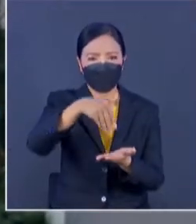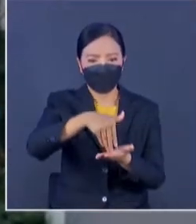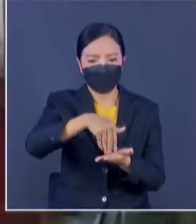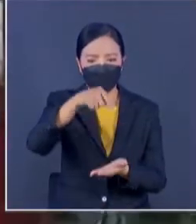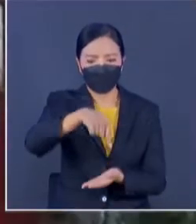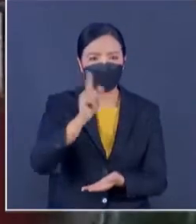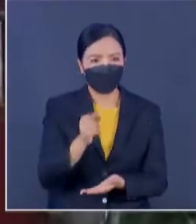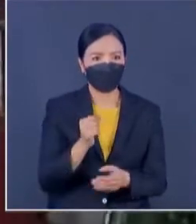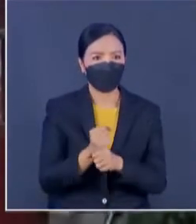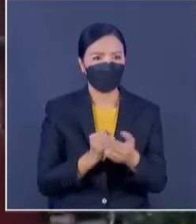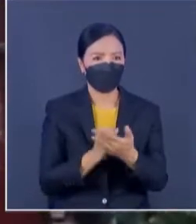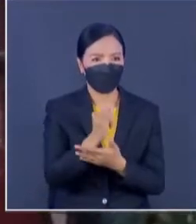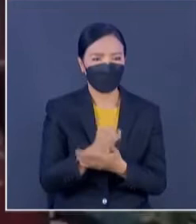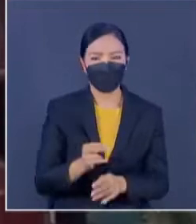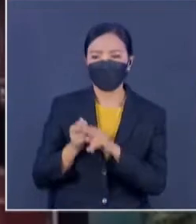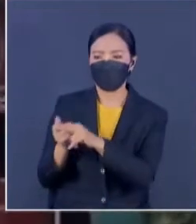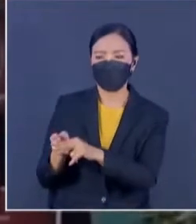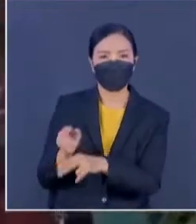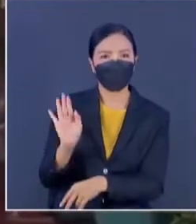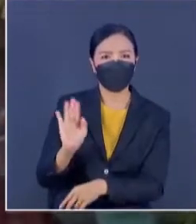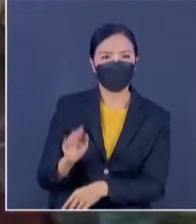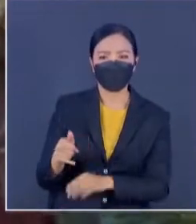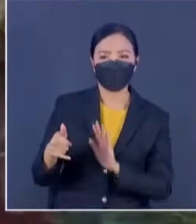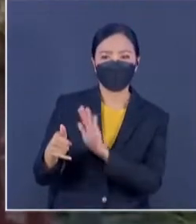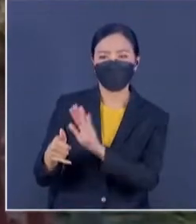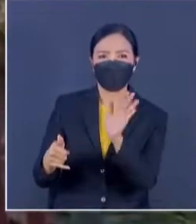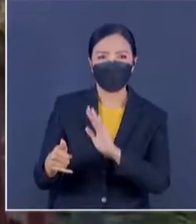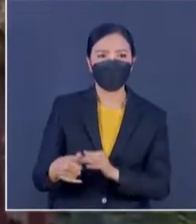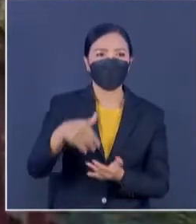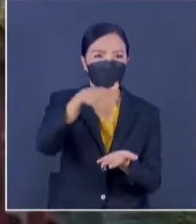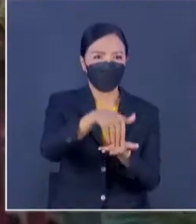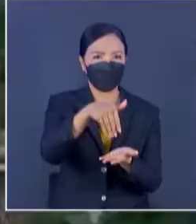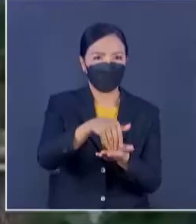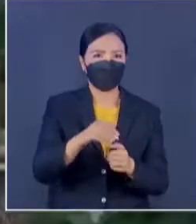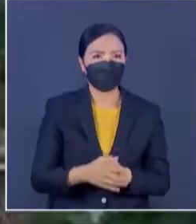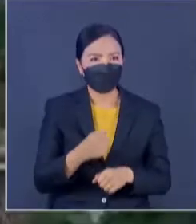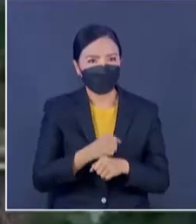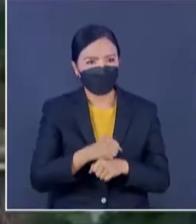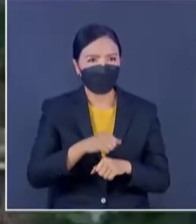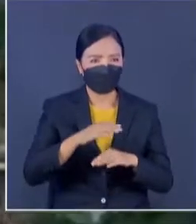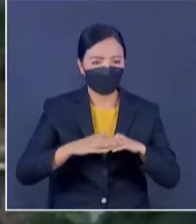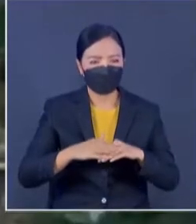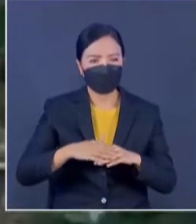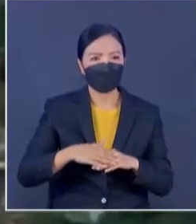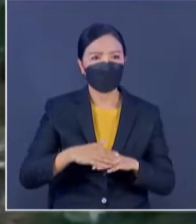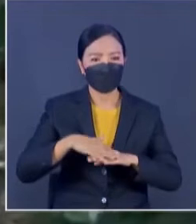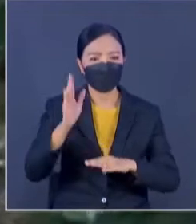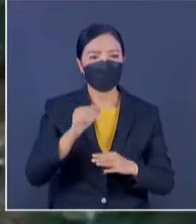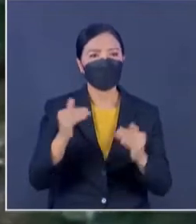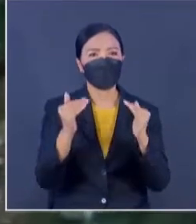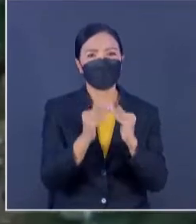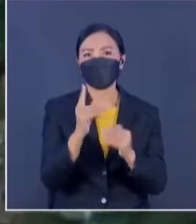พื้นที่ส่วนกลางก็คือส่วนกลางไม่ใช่ของใครคนใดคนหนึ่งนะครับจะไปละเมิดสิทธิ์กันไม่ได้เรื่องราวเหล่